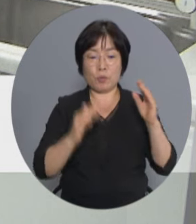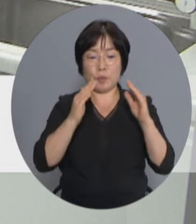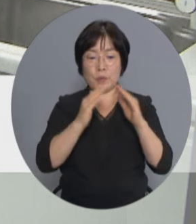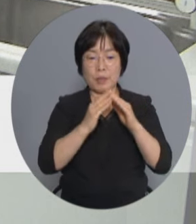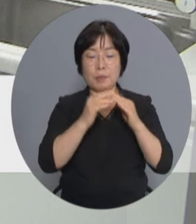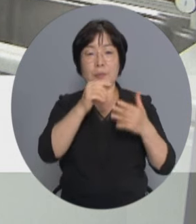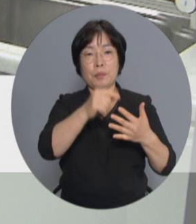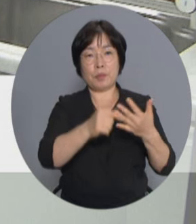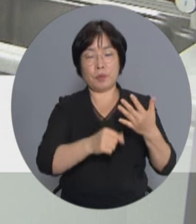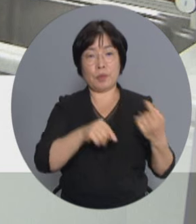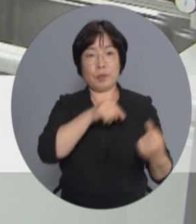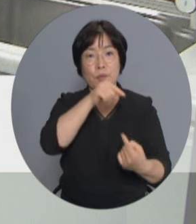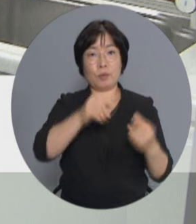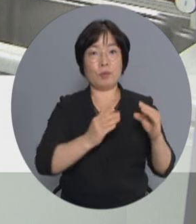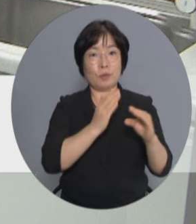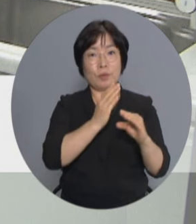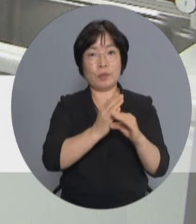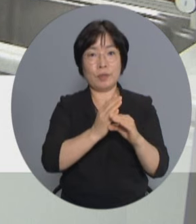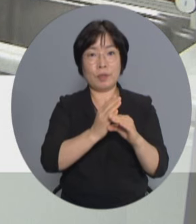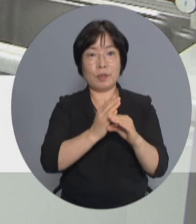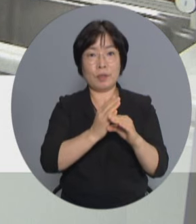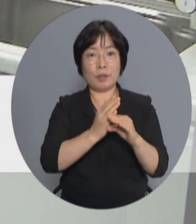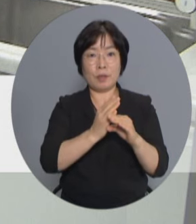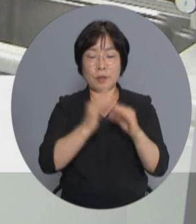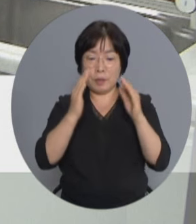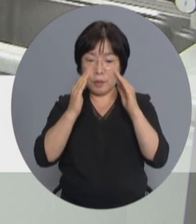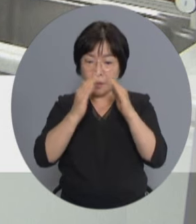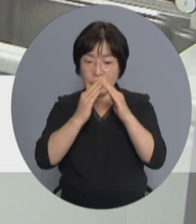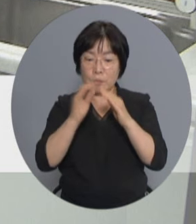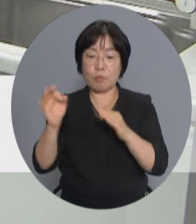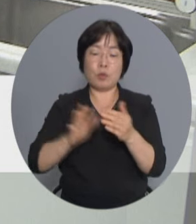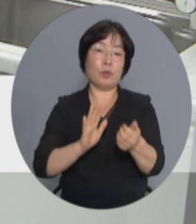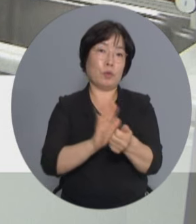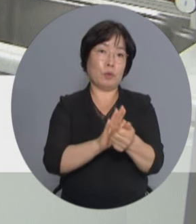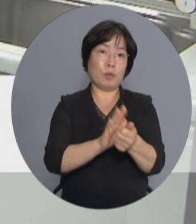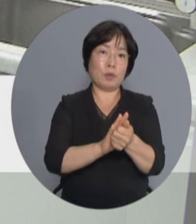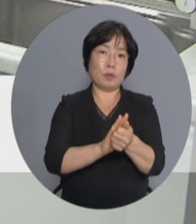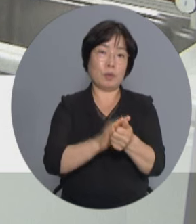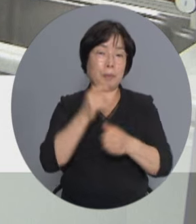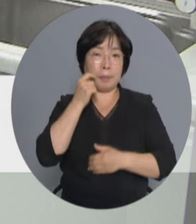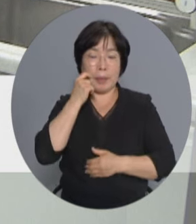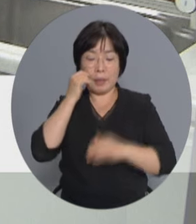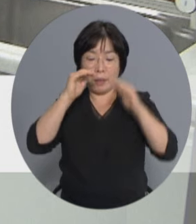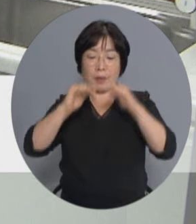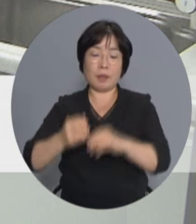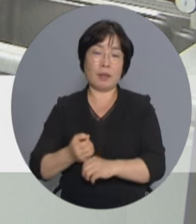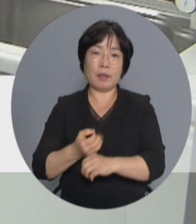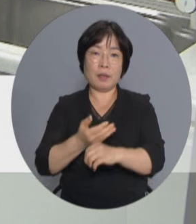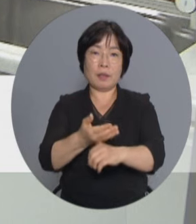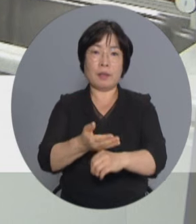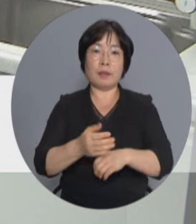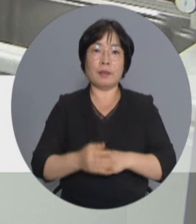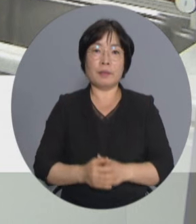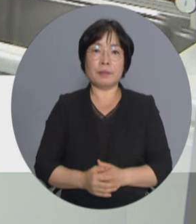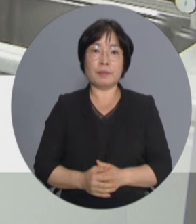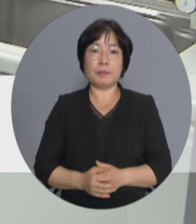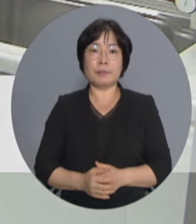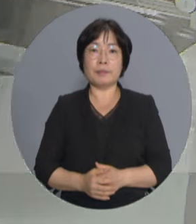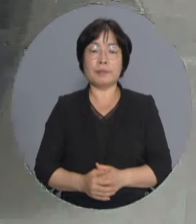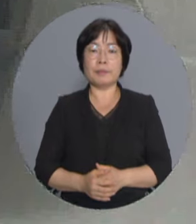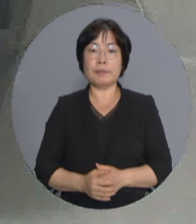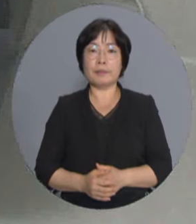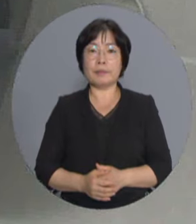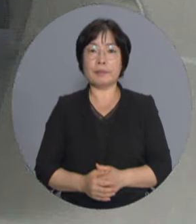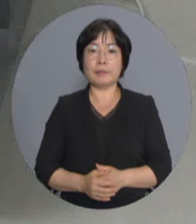살기 프로그램을 운영하고 있는데요. 거주 공간을 무료로 제공해 호응을 얻고 있습니다. 김단비 기자입니다.